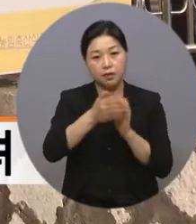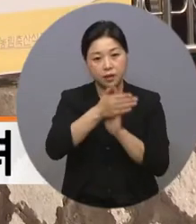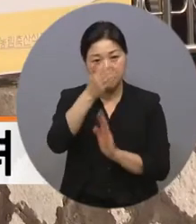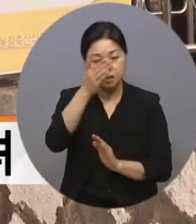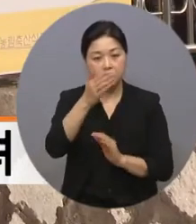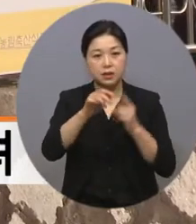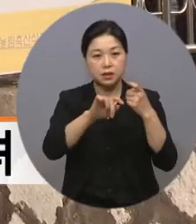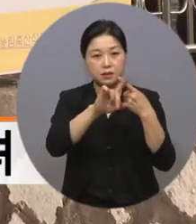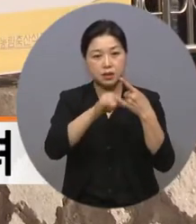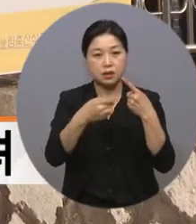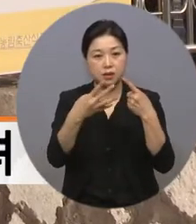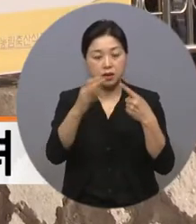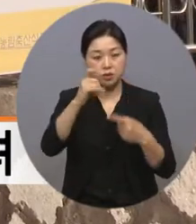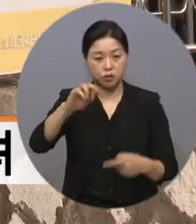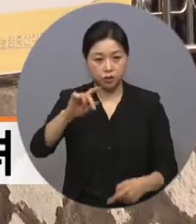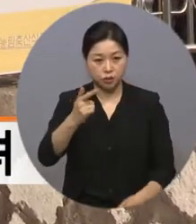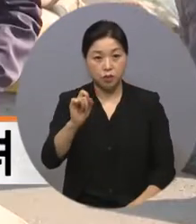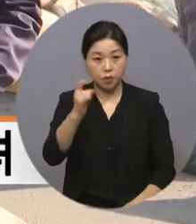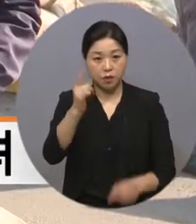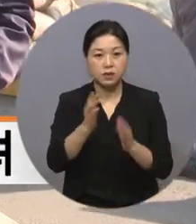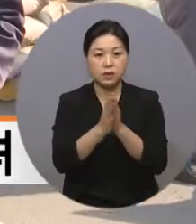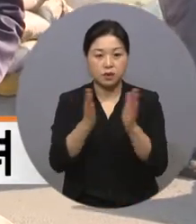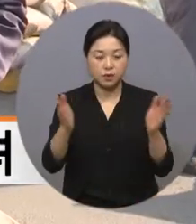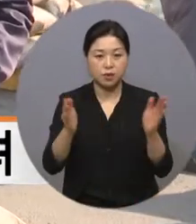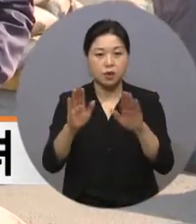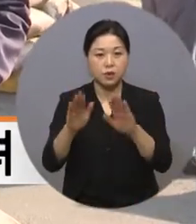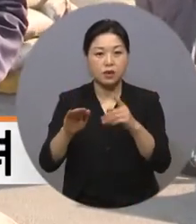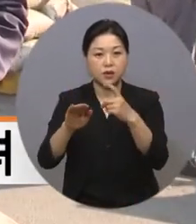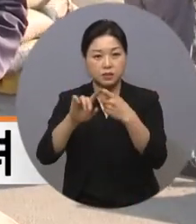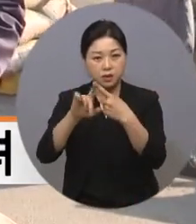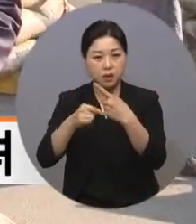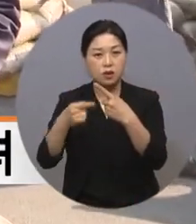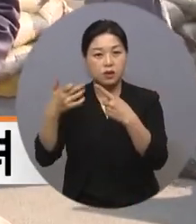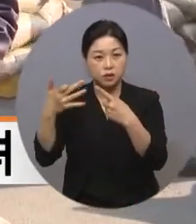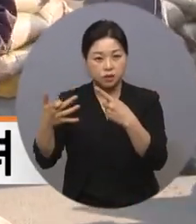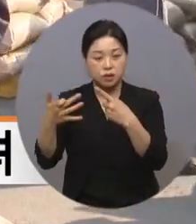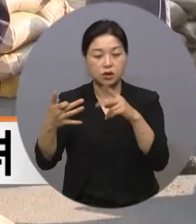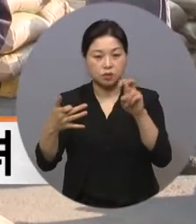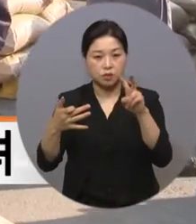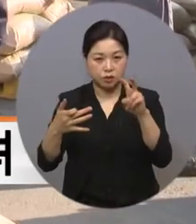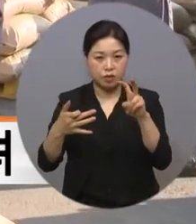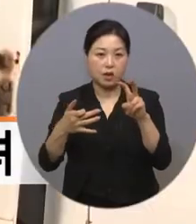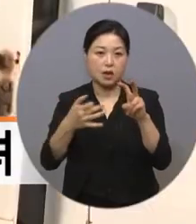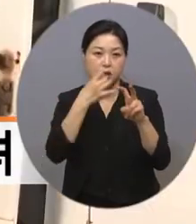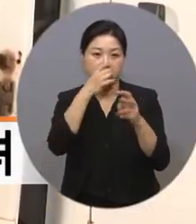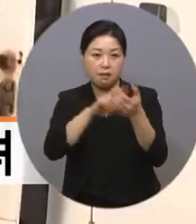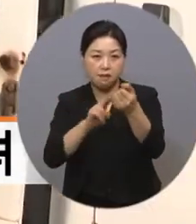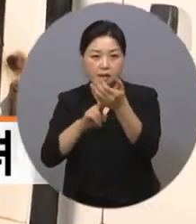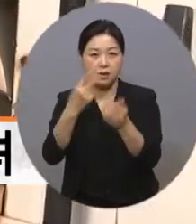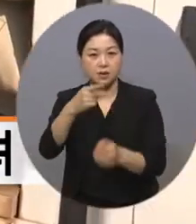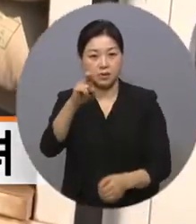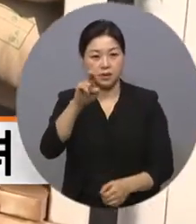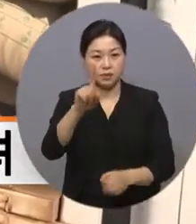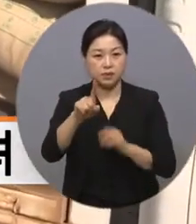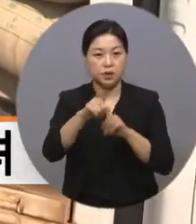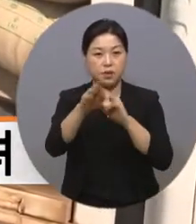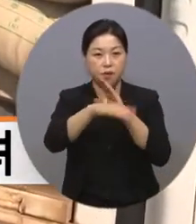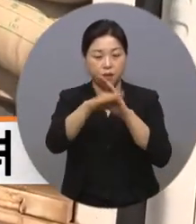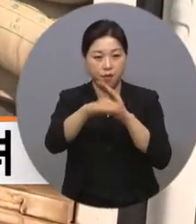율촌면을 시작으로 오는 19일까지 22개 수매 현장에서 2021년산